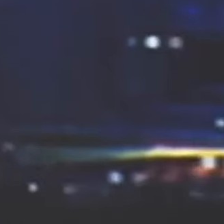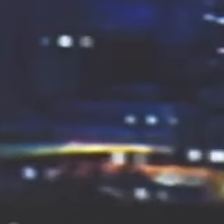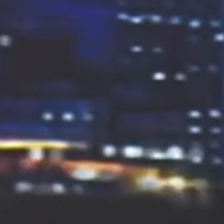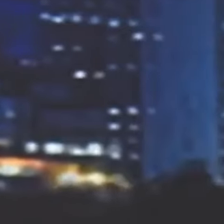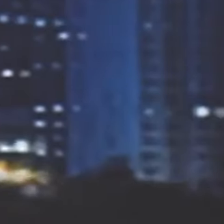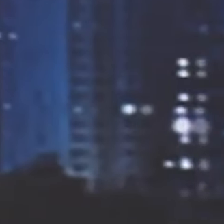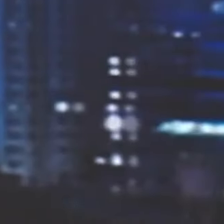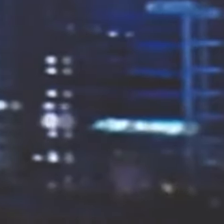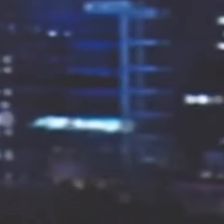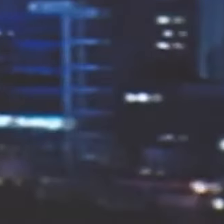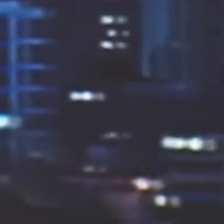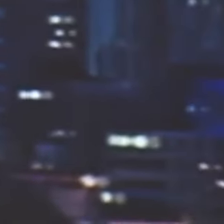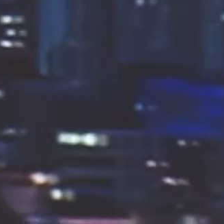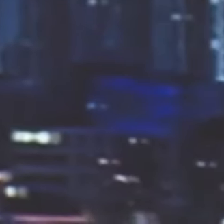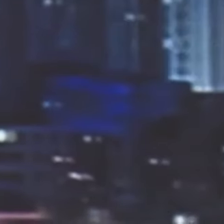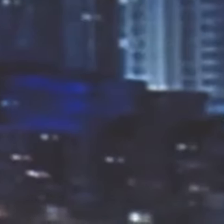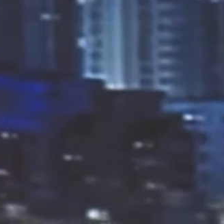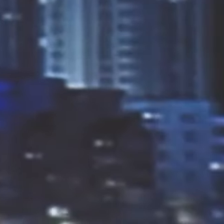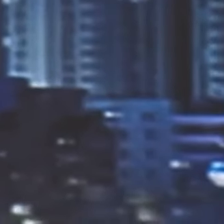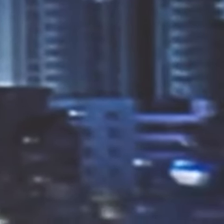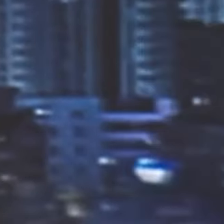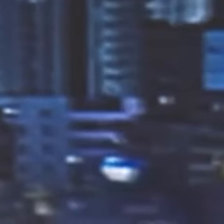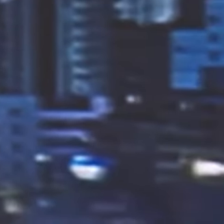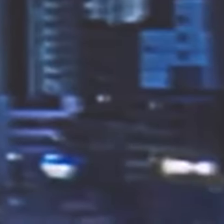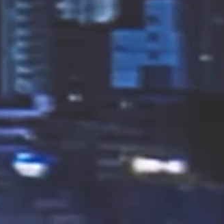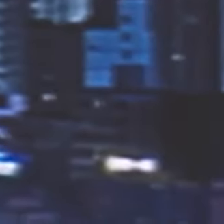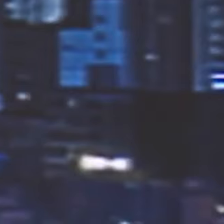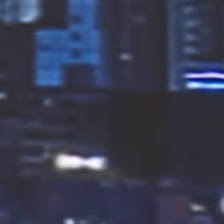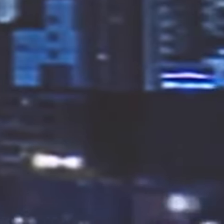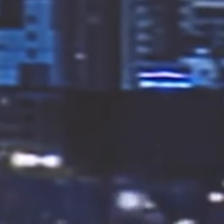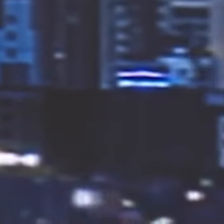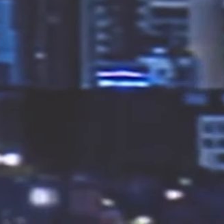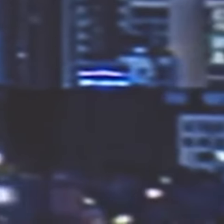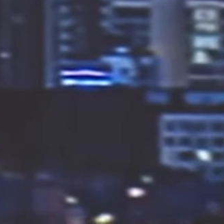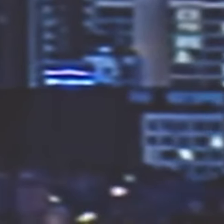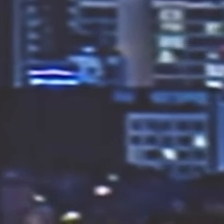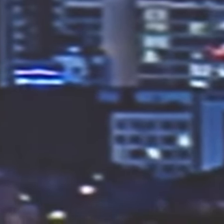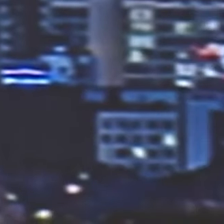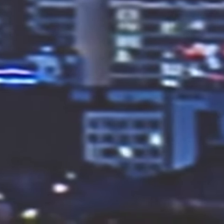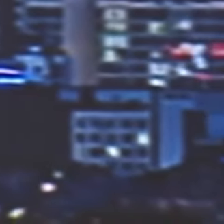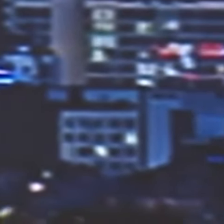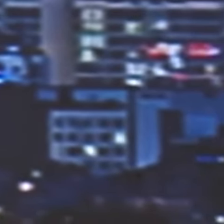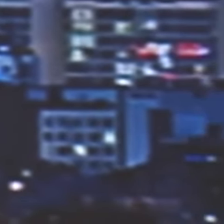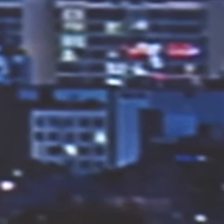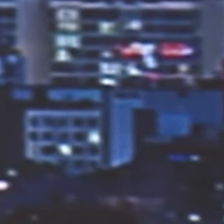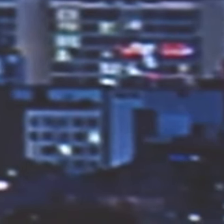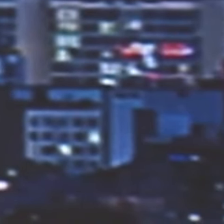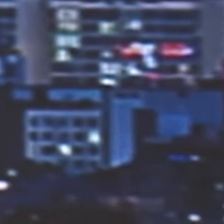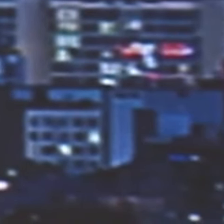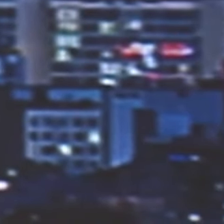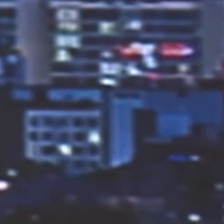JTBC 뉴스를 시청해 주신 여러분 고맙습니다. 저희는 저녁 6시 50분 뉴스룸에서 뵙겠습니다.